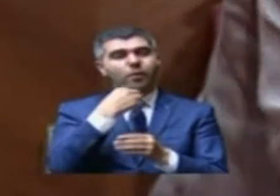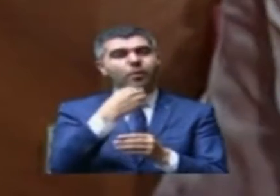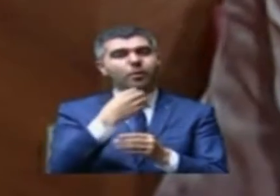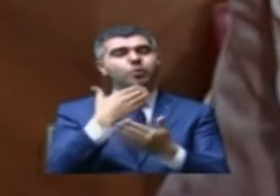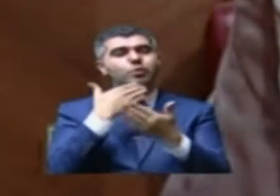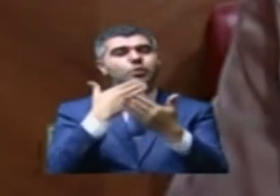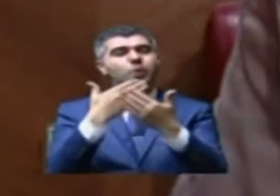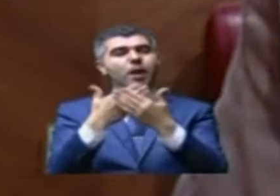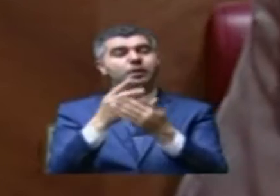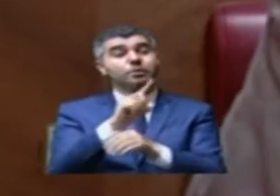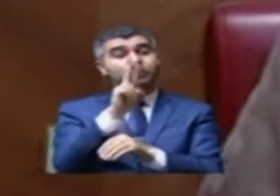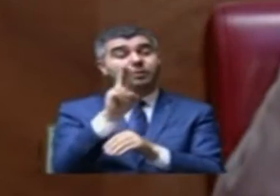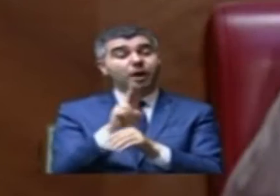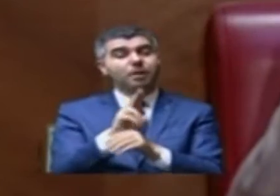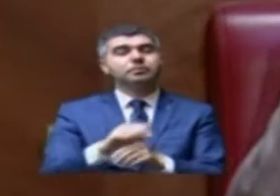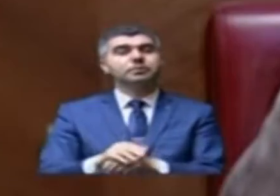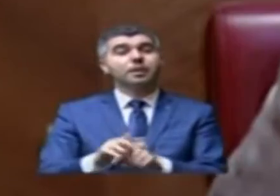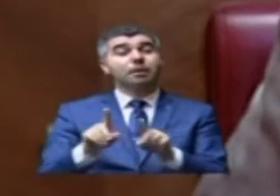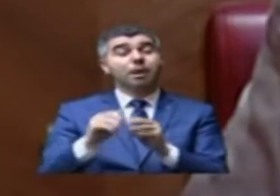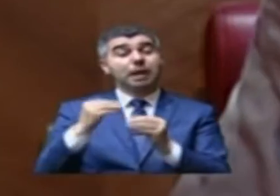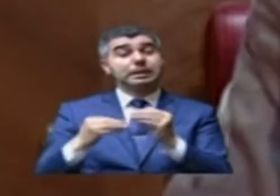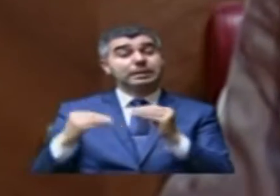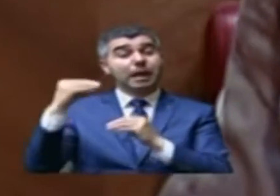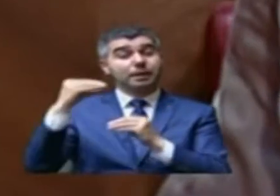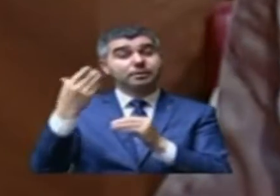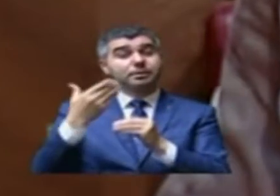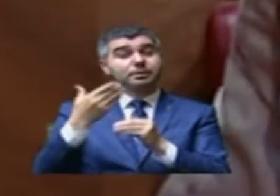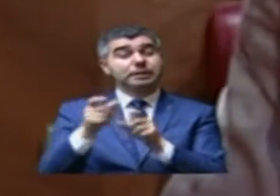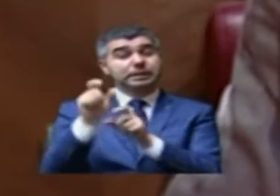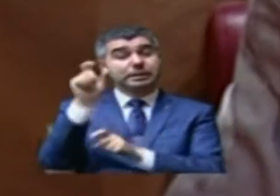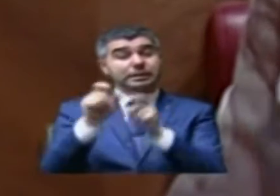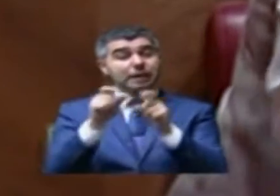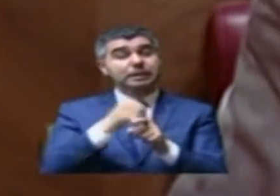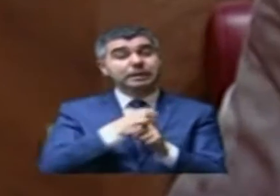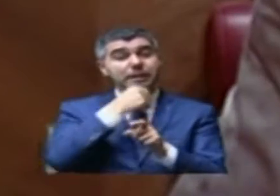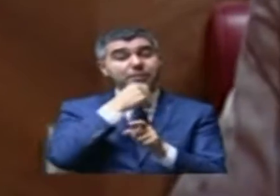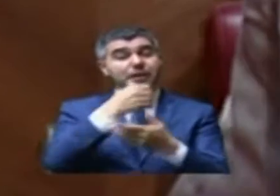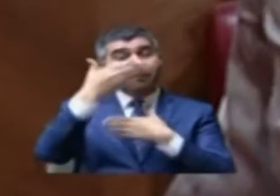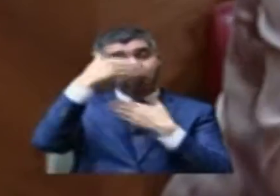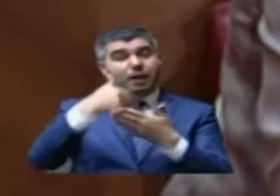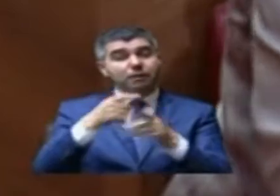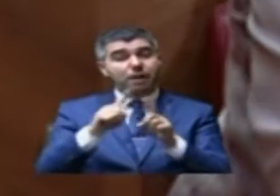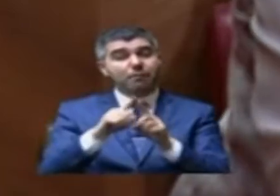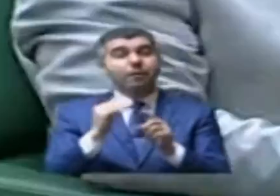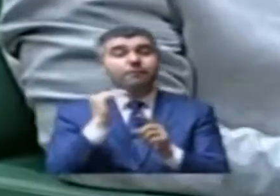أن ارتفاع عدد المسنين بالمغرب بدأ يعرف وتيرة